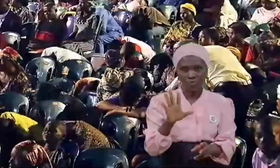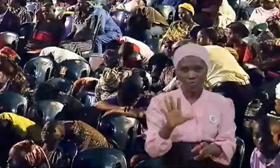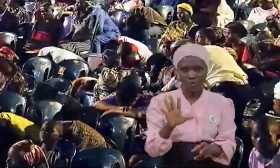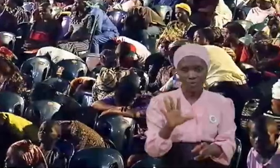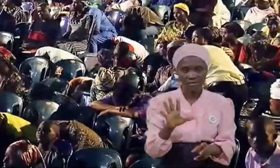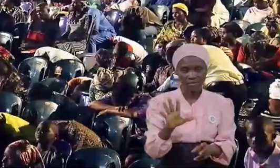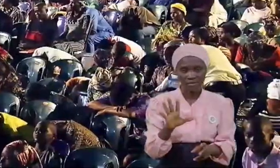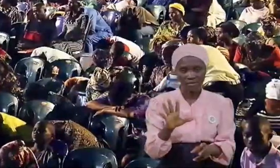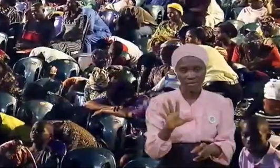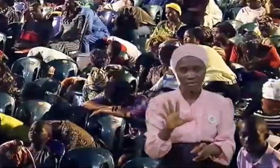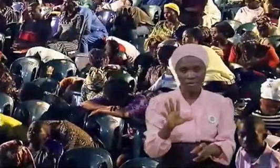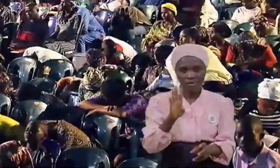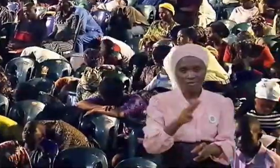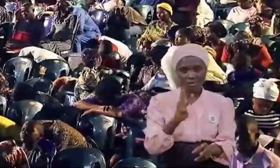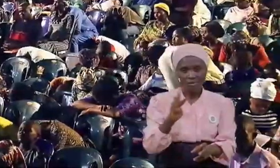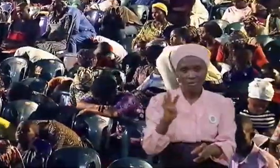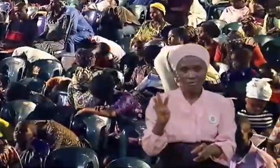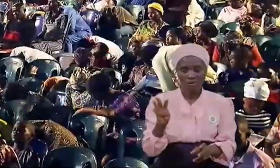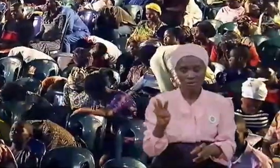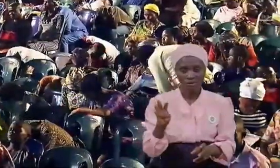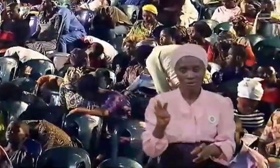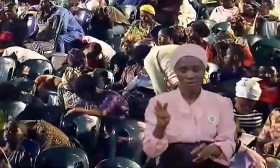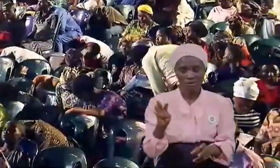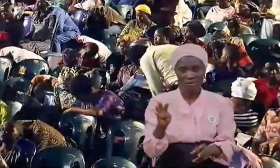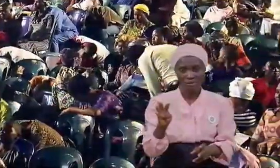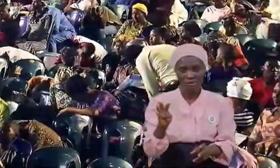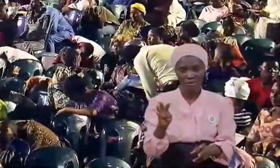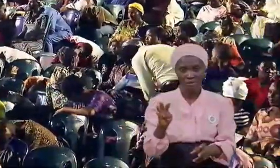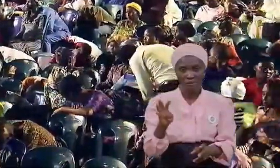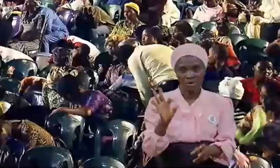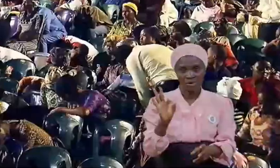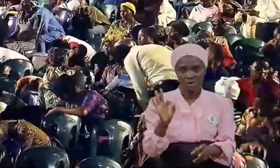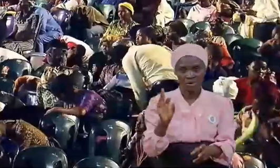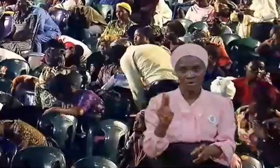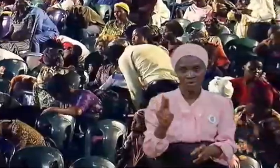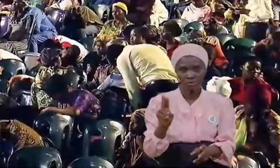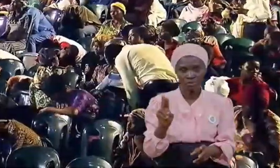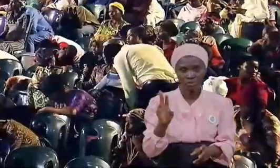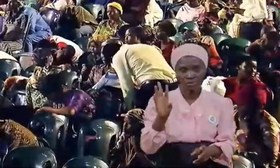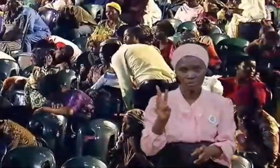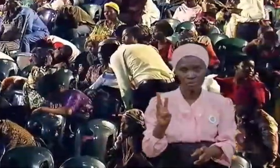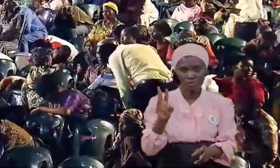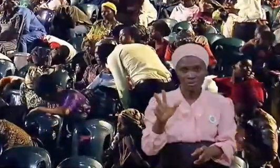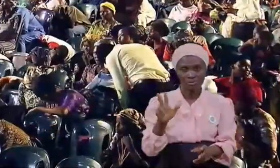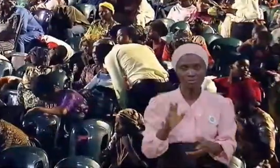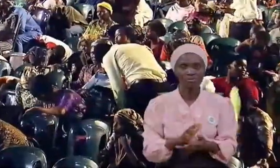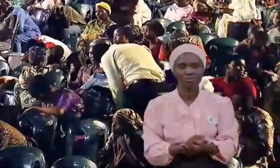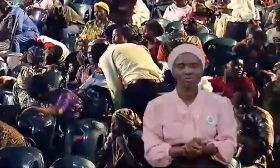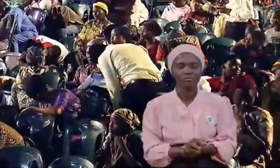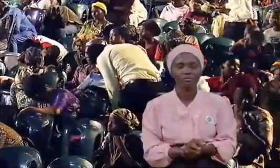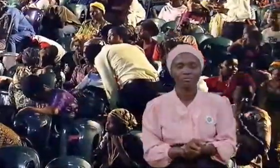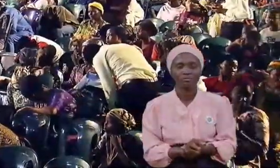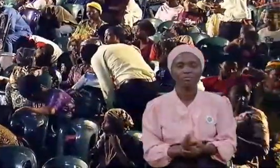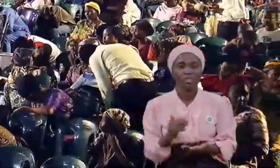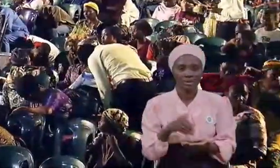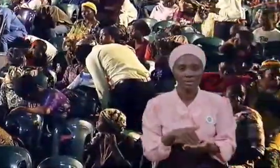91 54 44 92 63. Je vous répète le numéro.